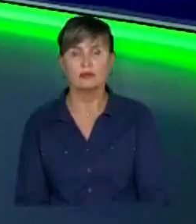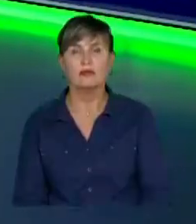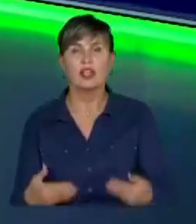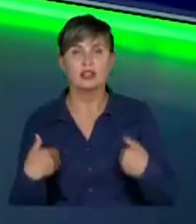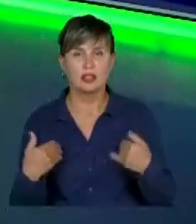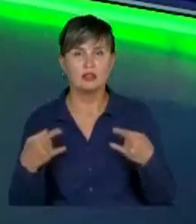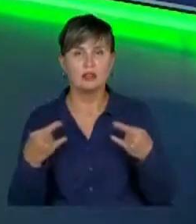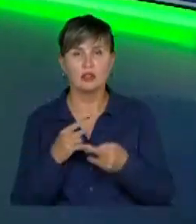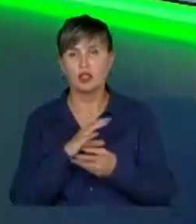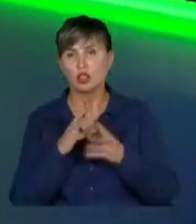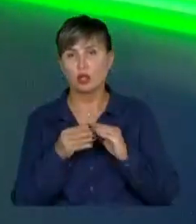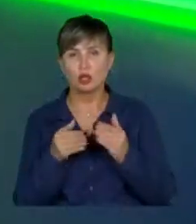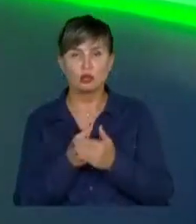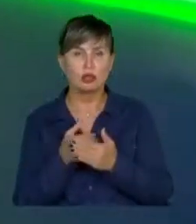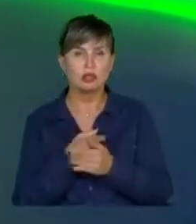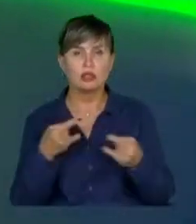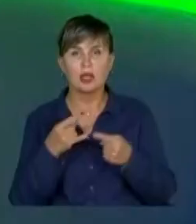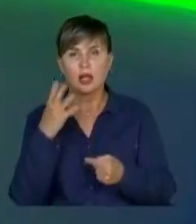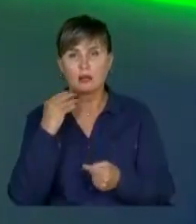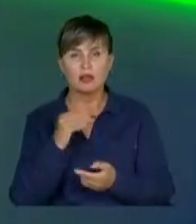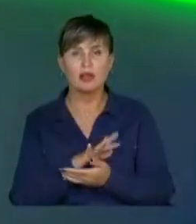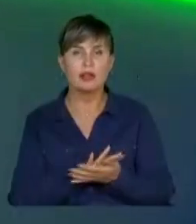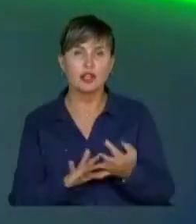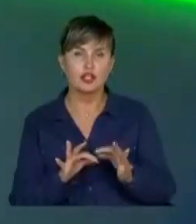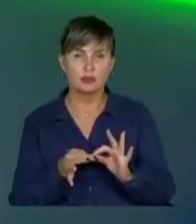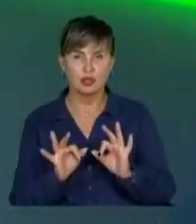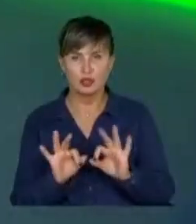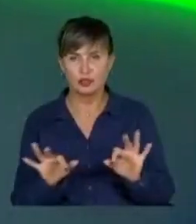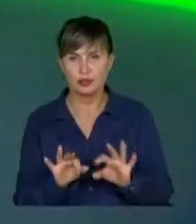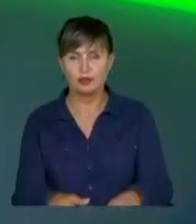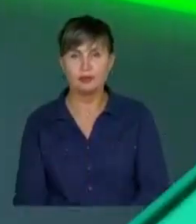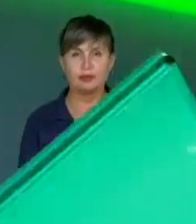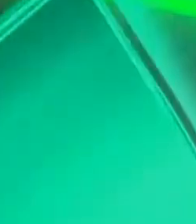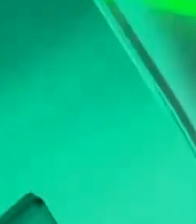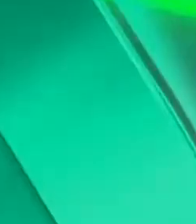Здравствуйте, в эфире итоговые новости на телеканале «Алматы» в студии Диас Махамбетов. Смотрите сегодня.